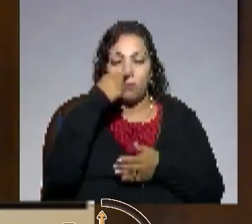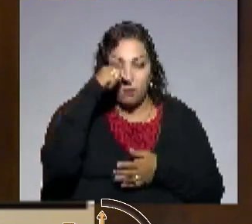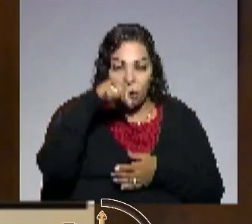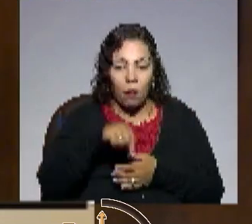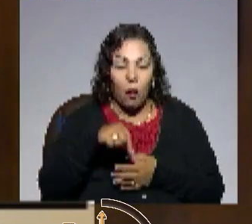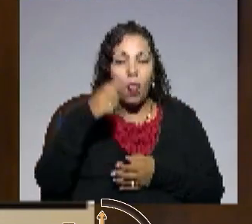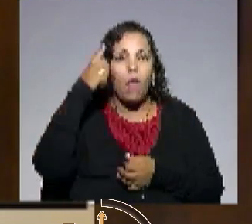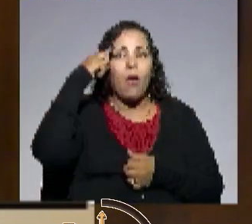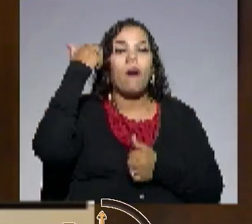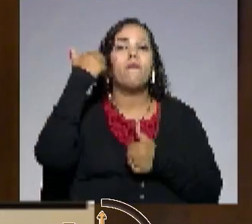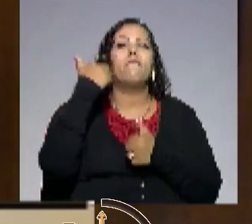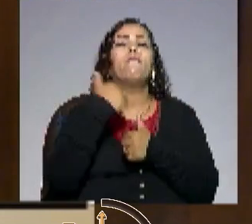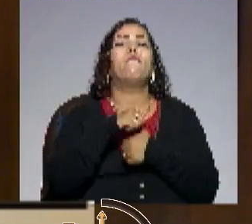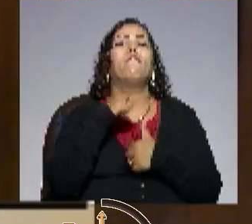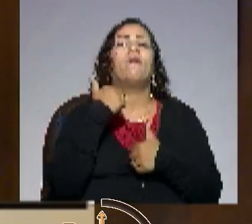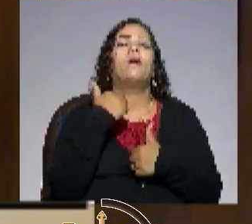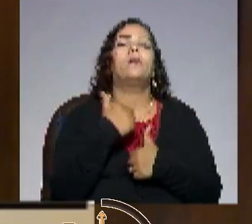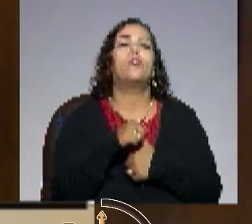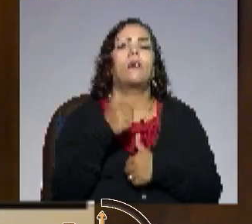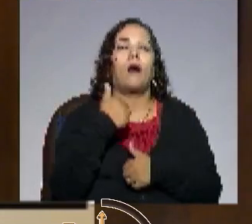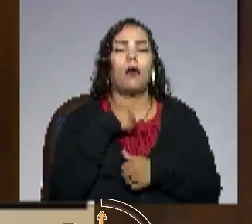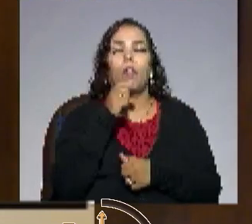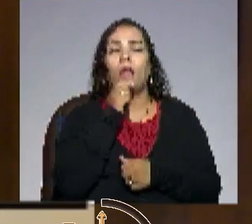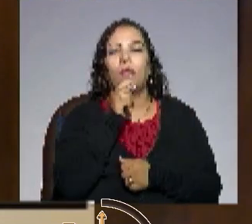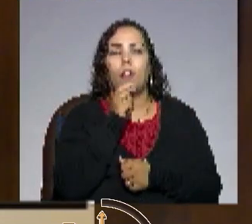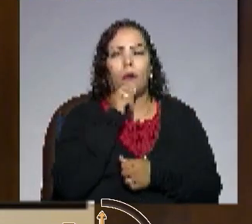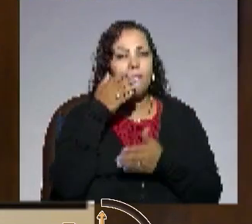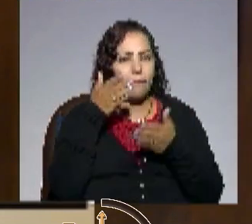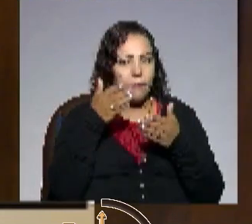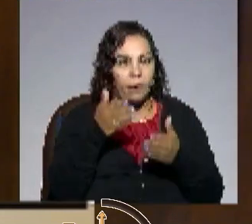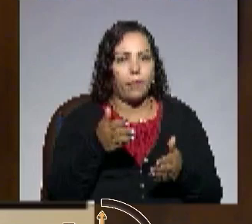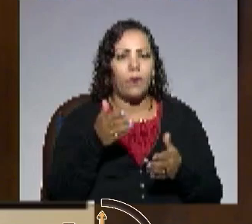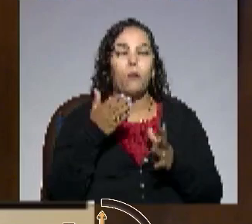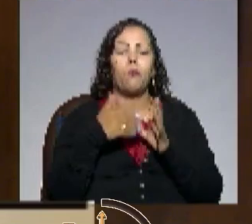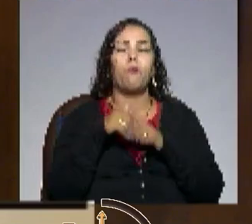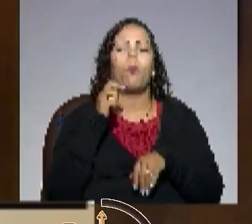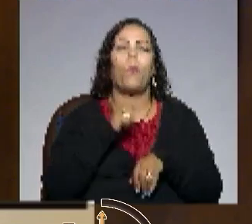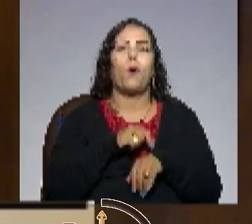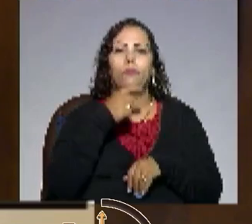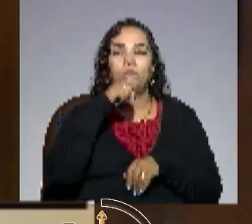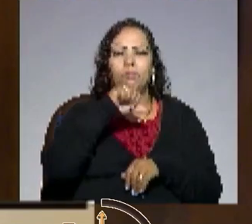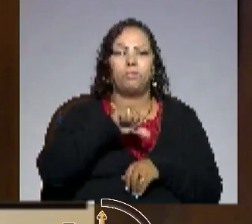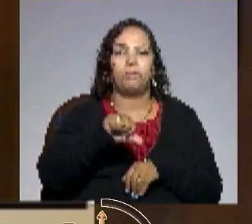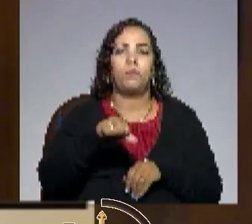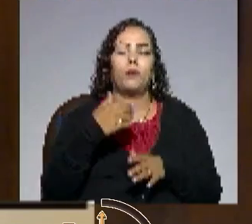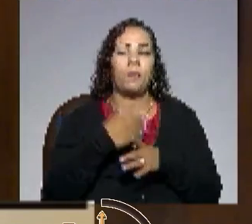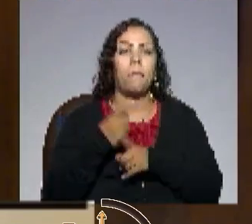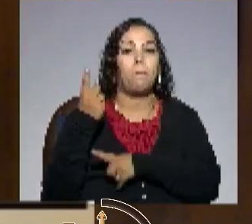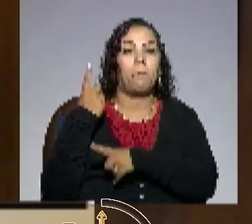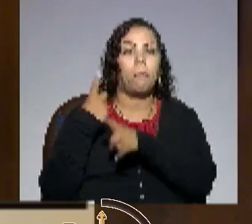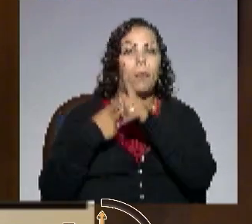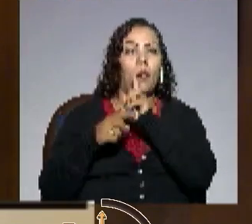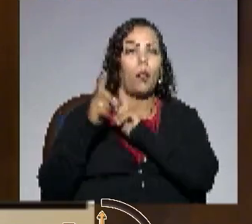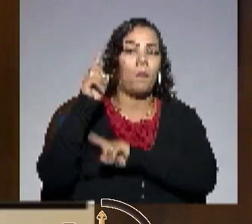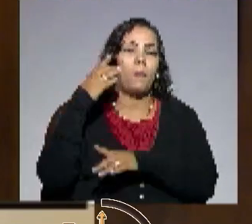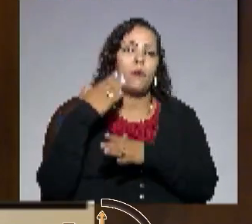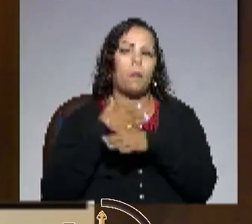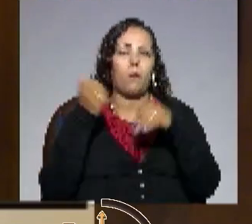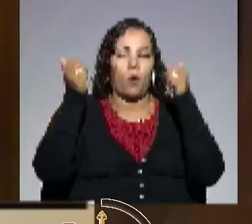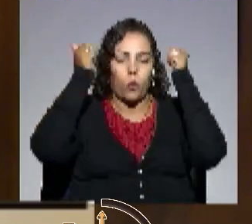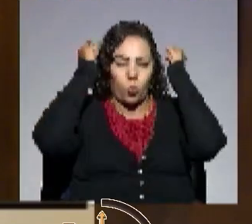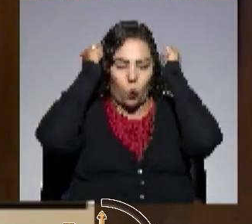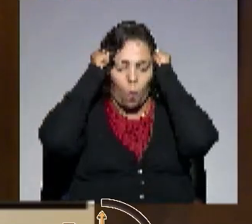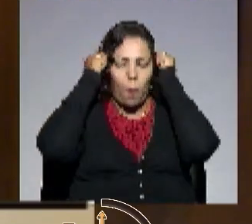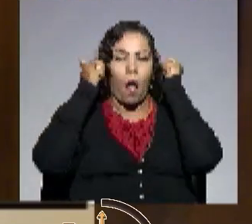ايه هم كانوا في حاله ضعف وفي حاله هزيمه في يرجعوا لربنا بالتوبه يرجعوا